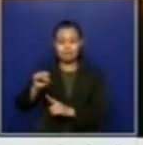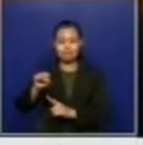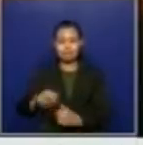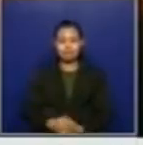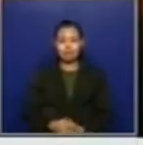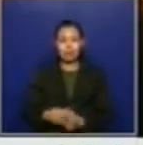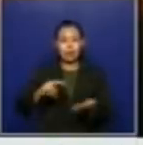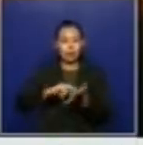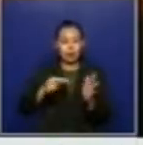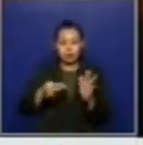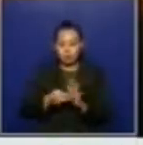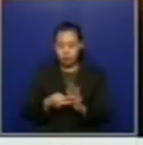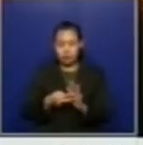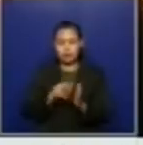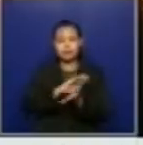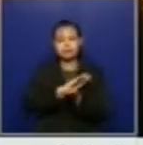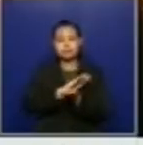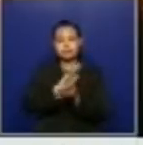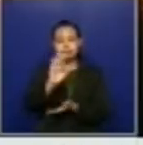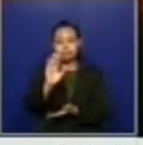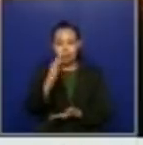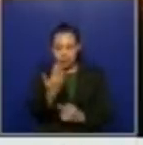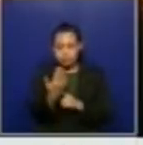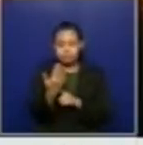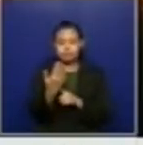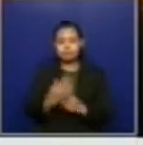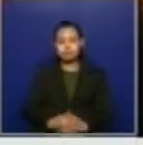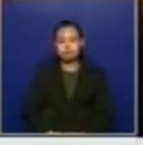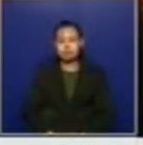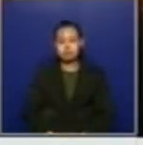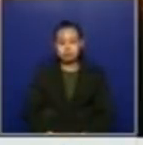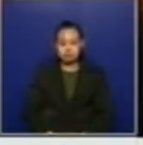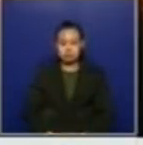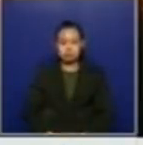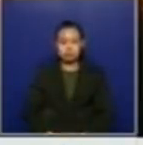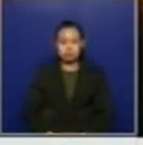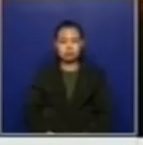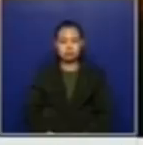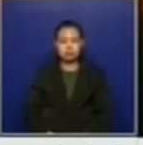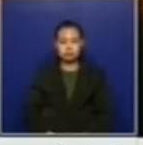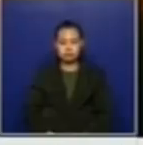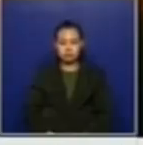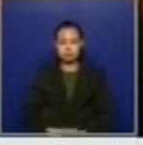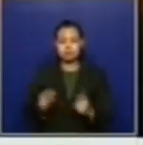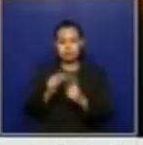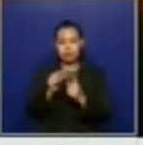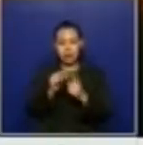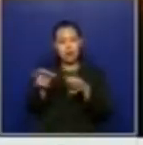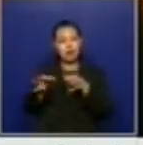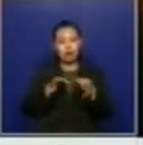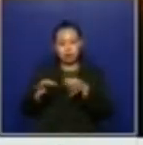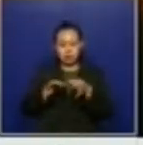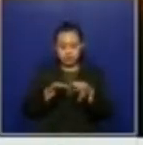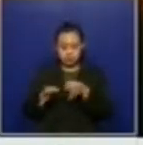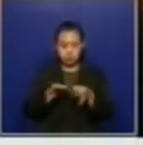งสัญญาเรื่องการเลือกตั้งตาหลังจากที่ได้มี joint statement นะคือการลงนามร่วมและแถลงข่